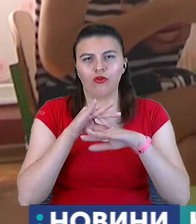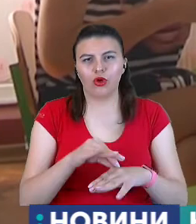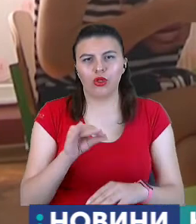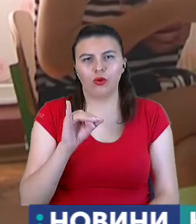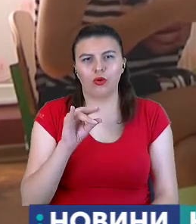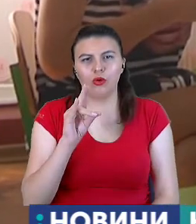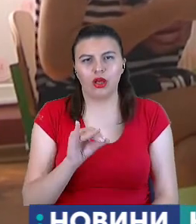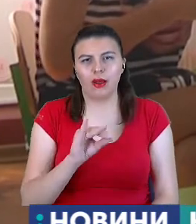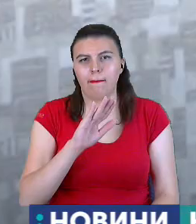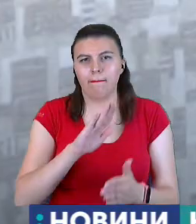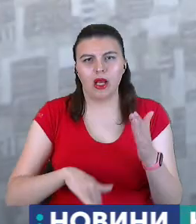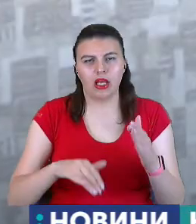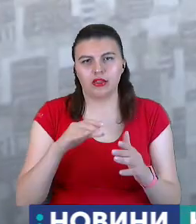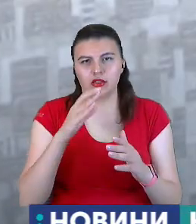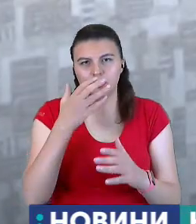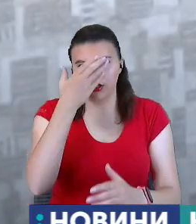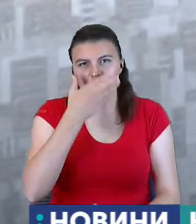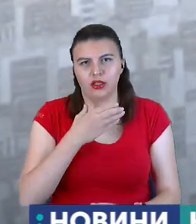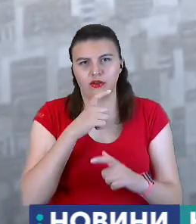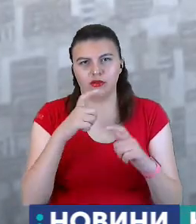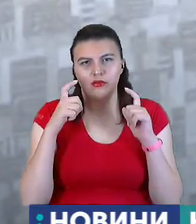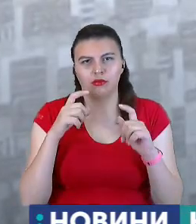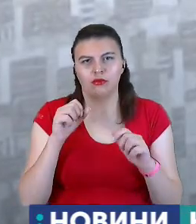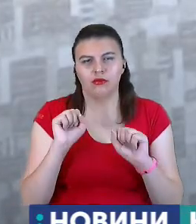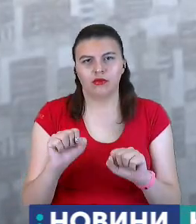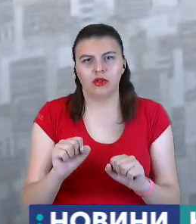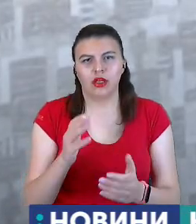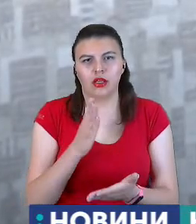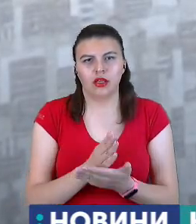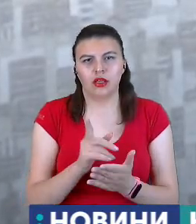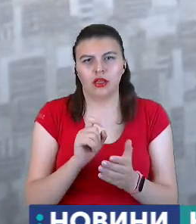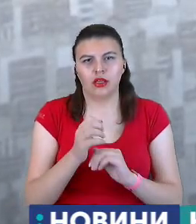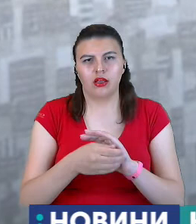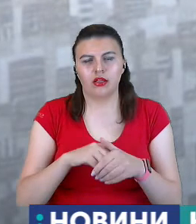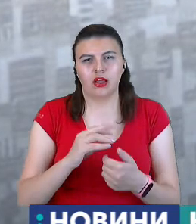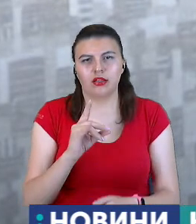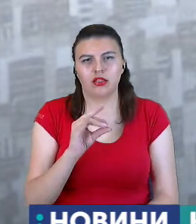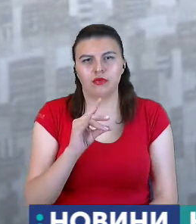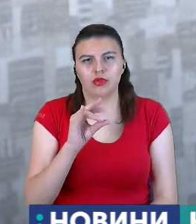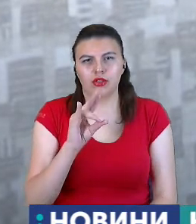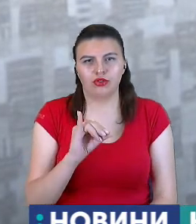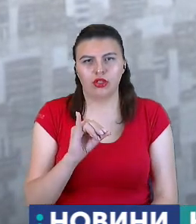захисних масок, розповідає директорка школи Людмила Жулій. Є антисептичні засоби, є